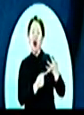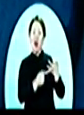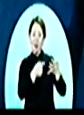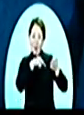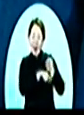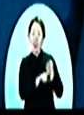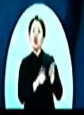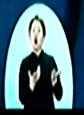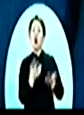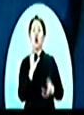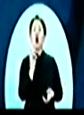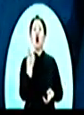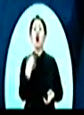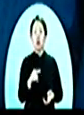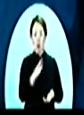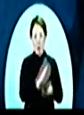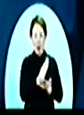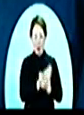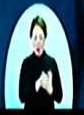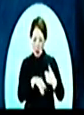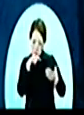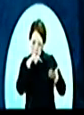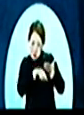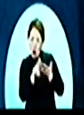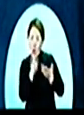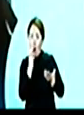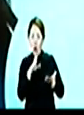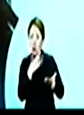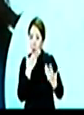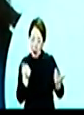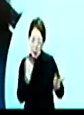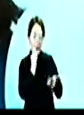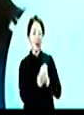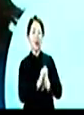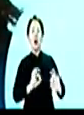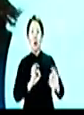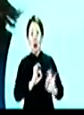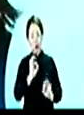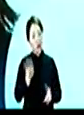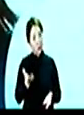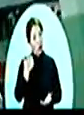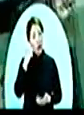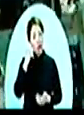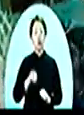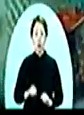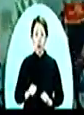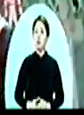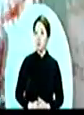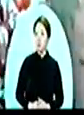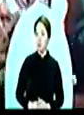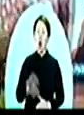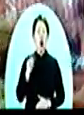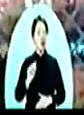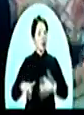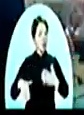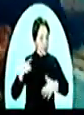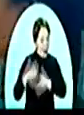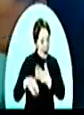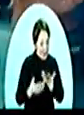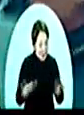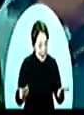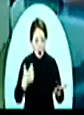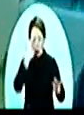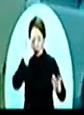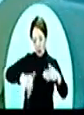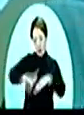код байгаа. Ийм кодгүй бол баталгаажаагүй бүтээгдэхүүн юм а гэж ойлгох хэрэгтэй. Өнөөдрийн байдлаар Монгол улсад